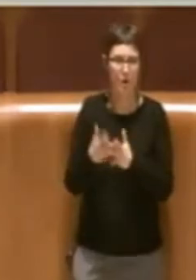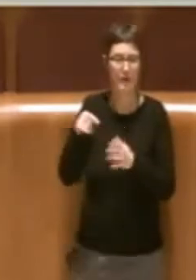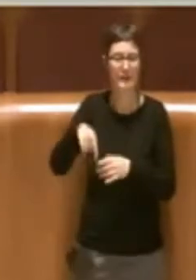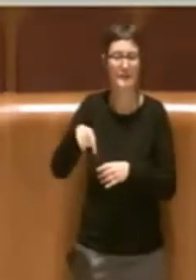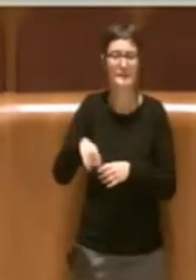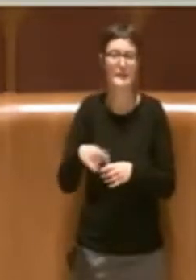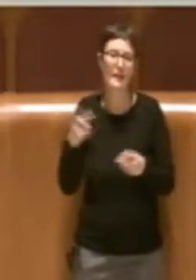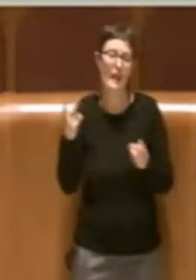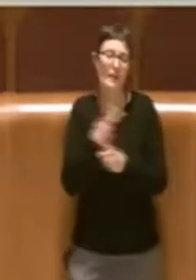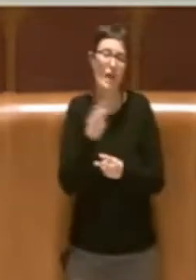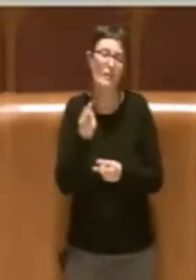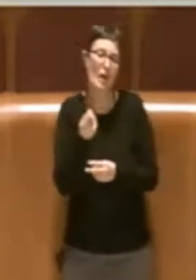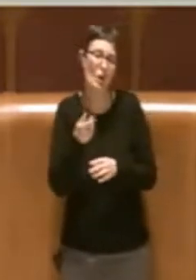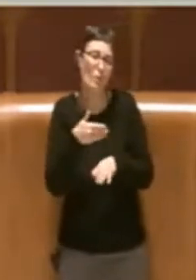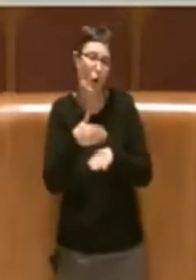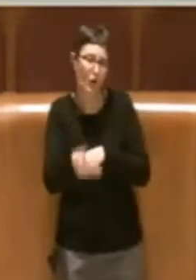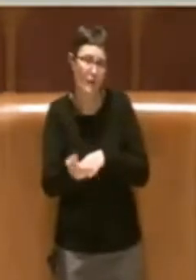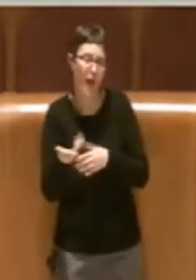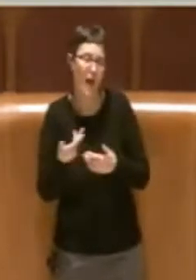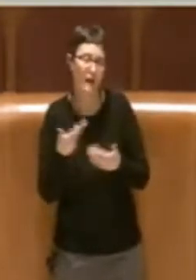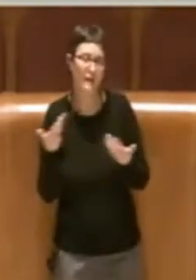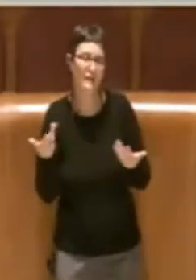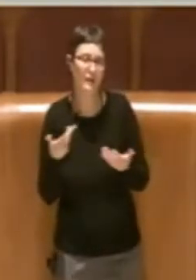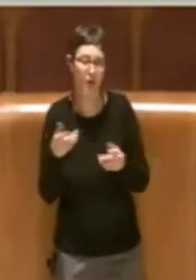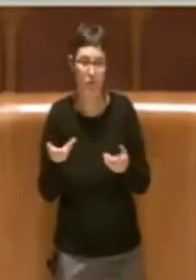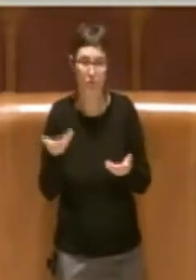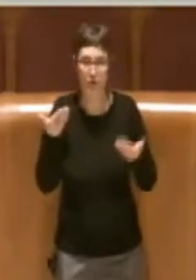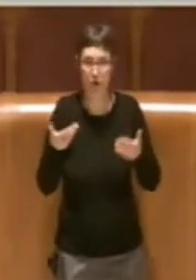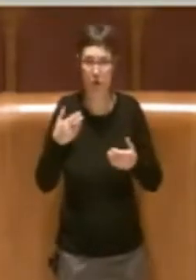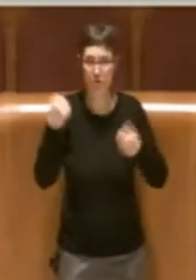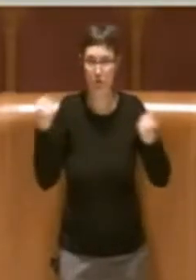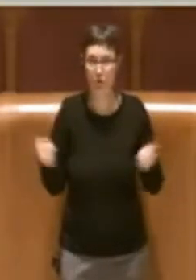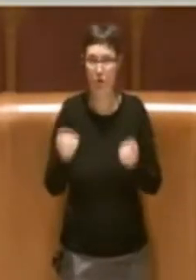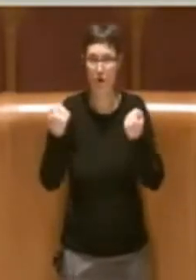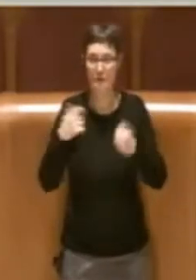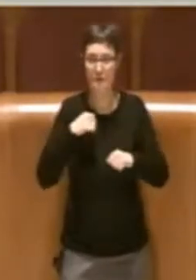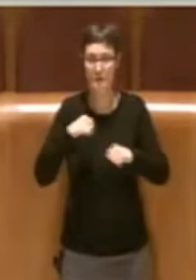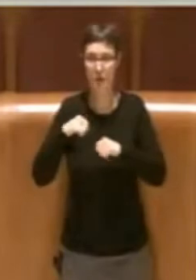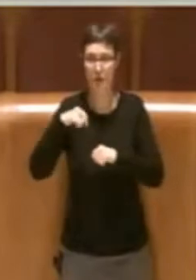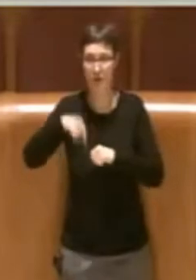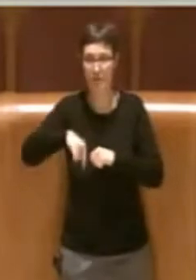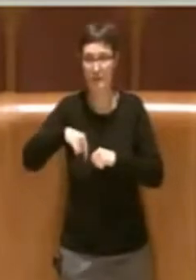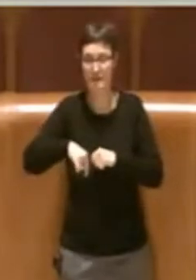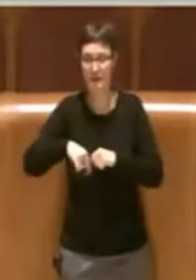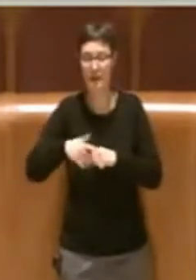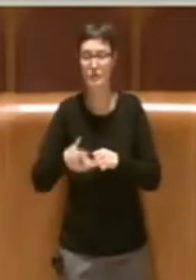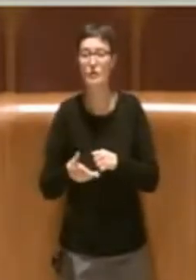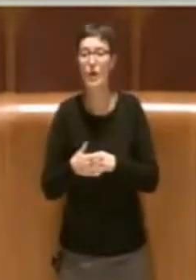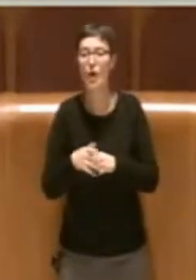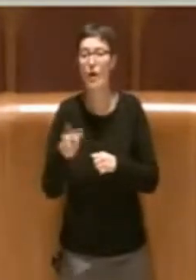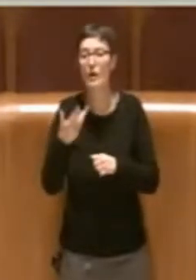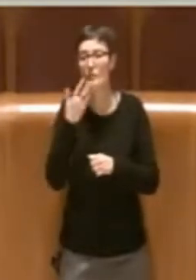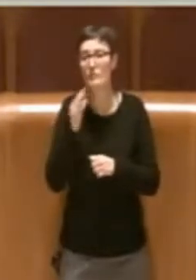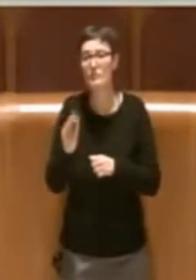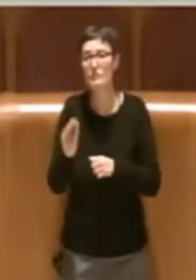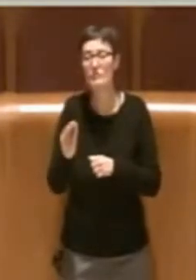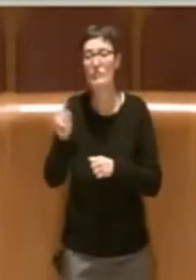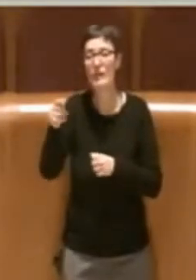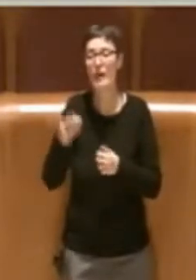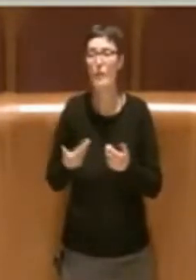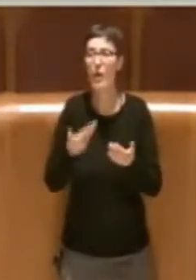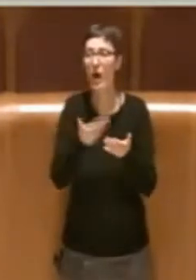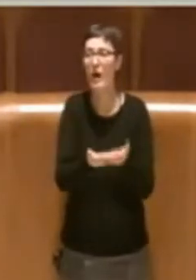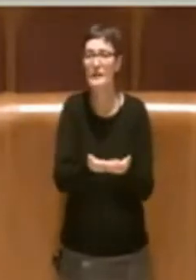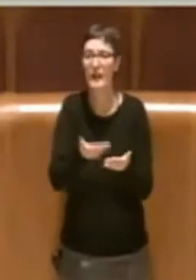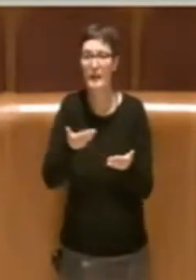di quello che è l'azione dell'amministrazione capitolina stessa che ha il governo di questa città, chiediamo che venga ritirato l'atto